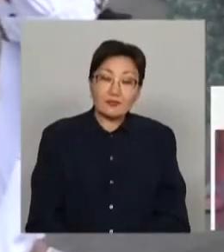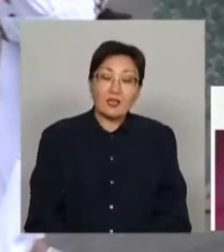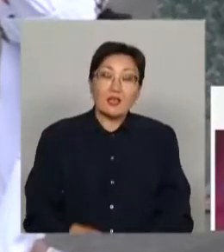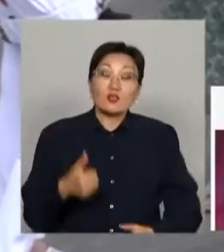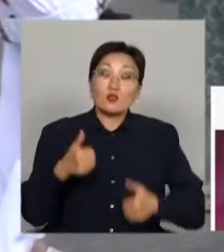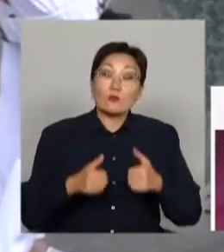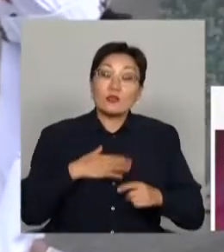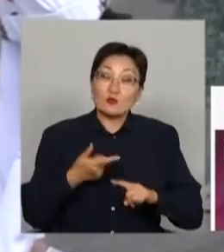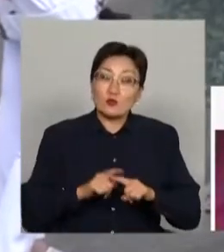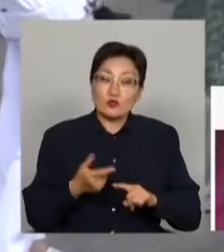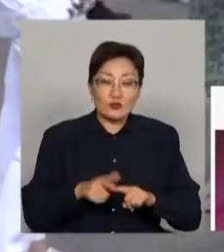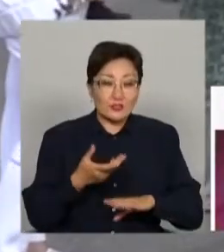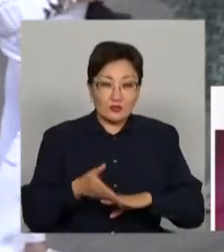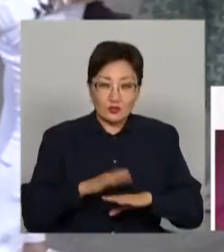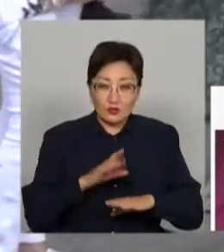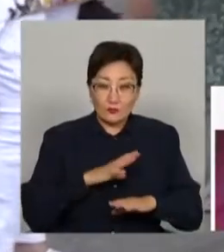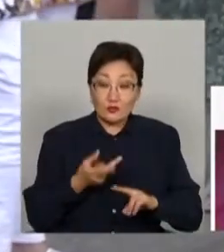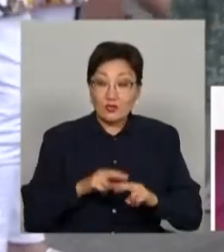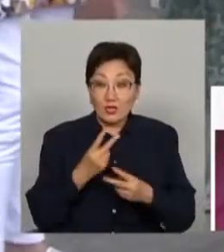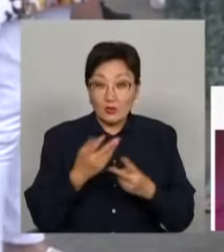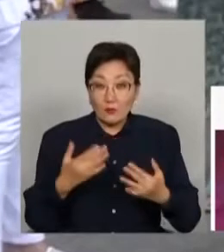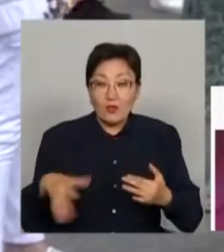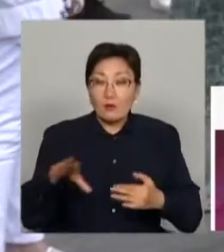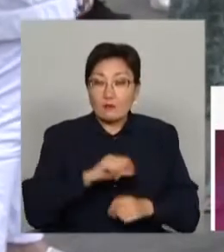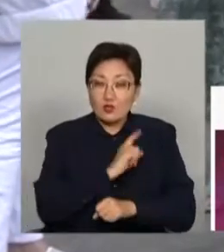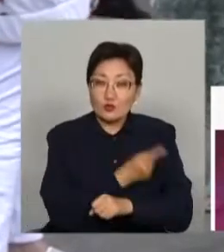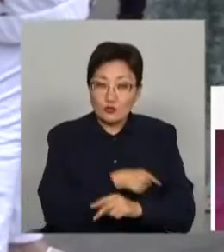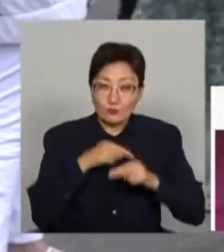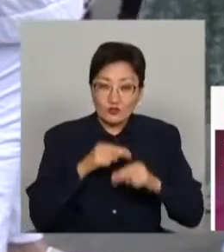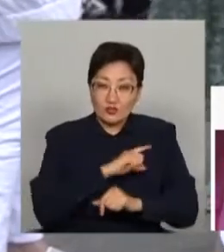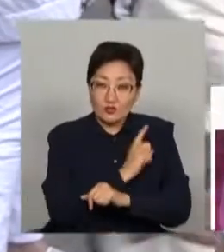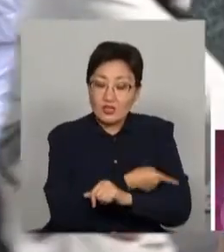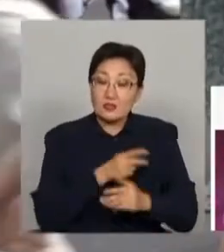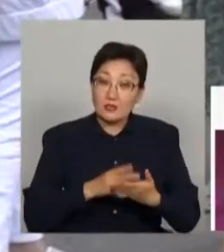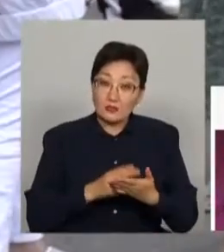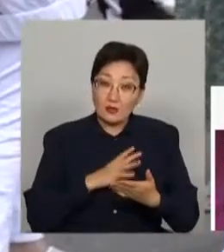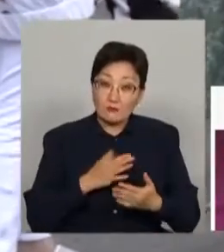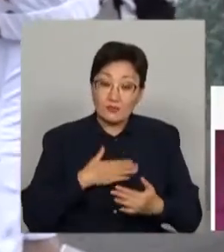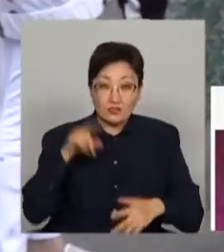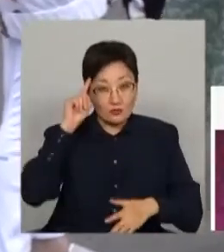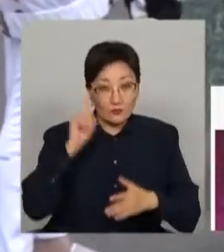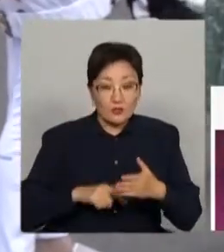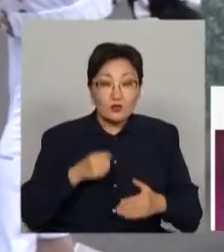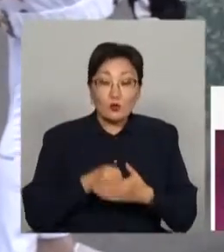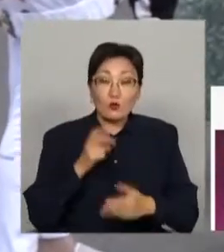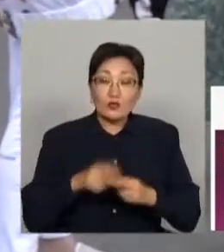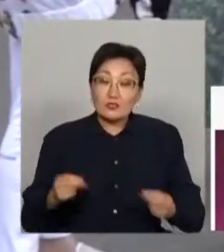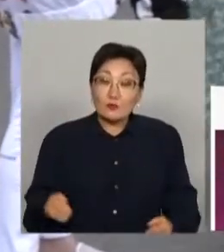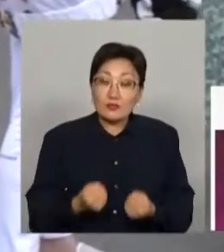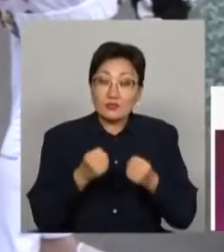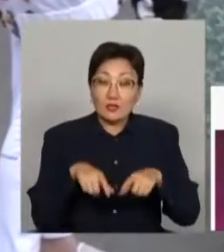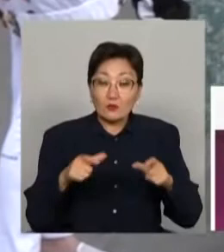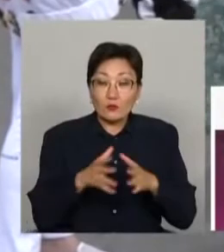Жарыс мен үшін өте ауыр өтті. Соған қарамастан бар күшімді салып, мықтылығымды дәлелдедім. Маған сеніп, соңына дейін қолдау